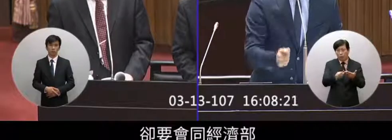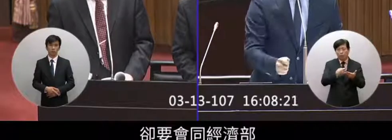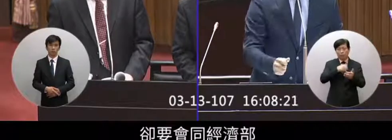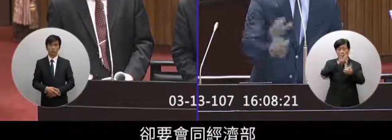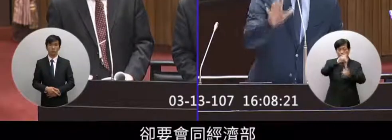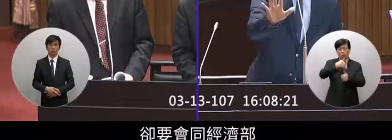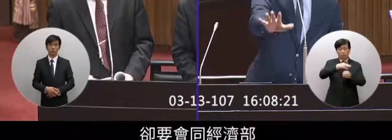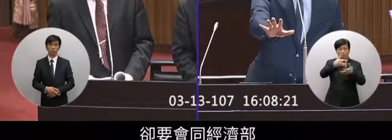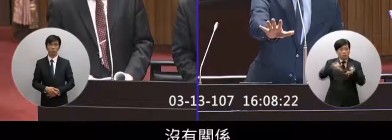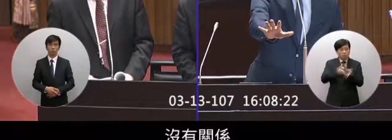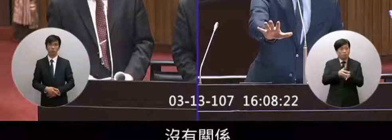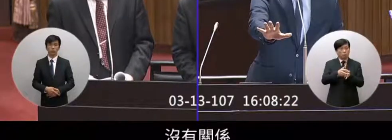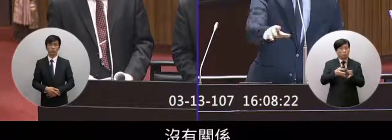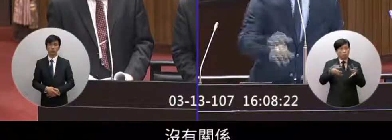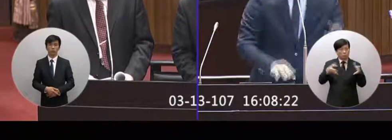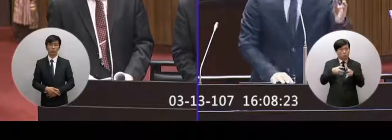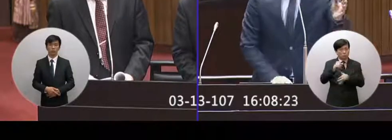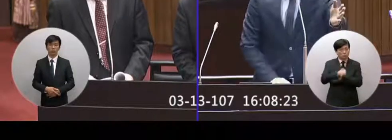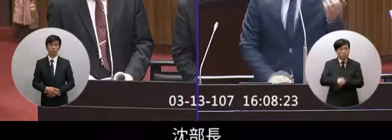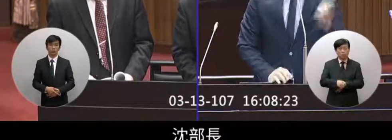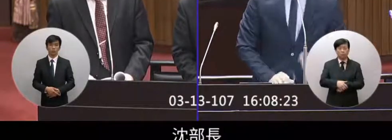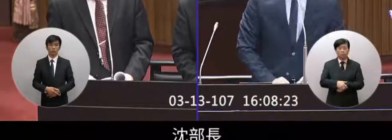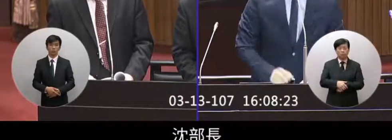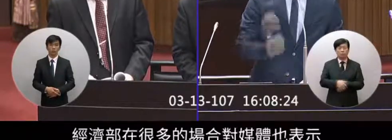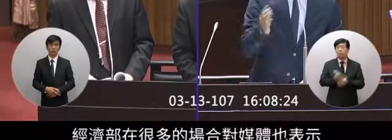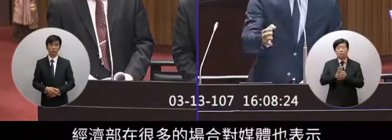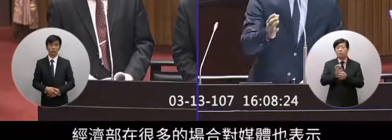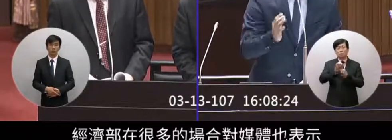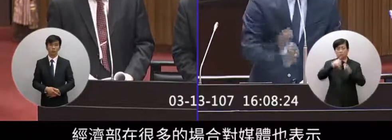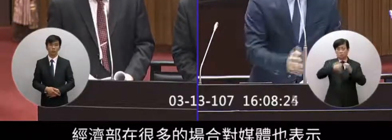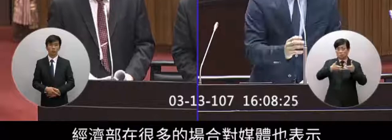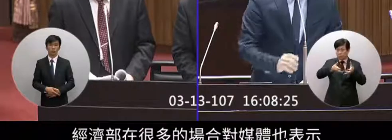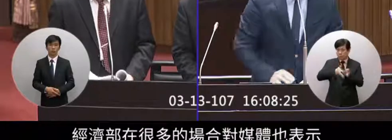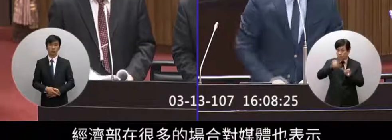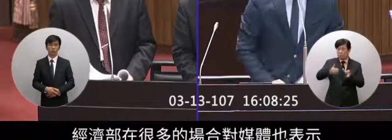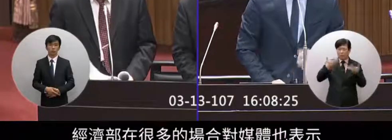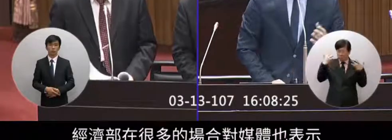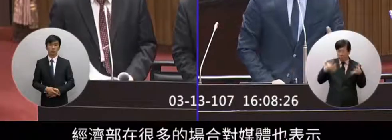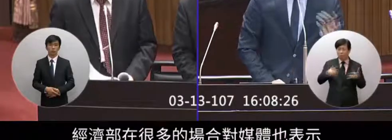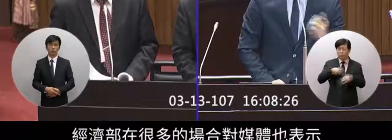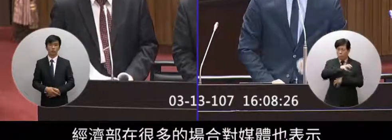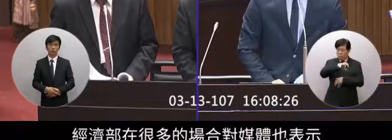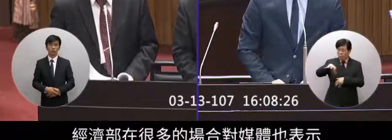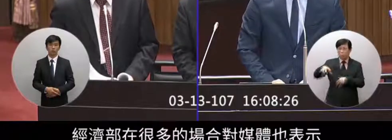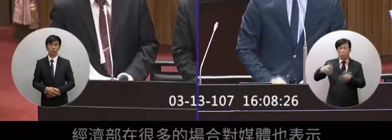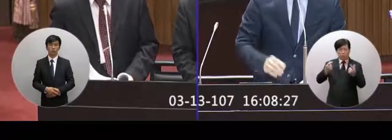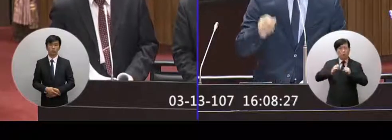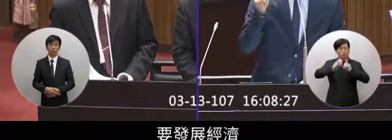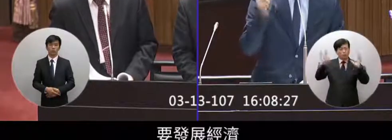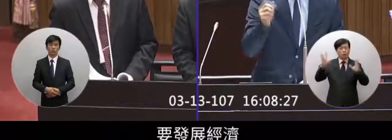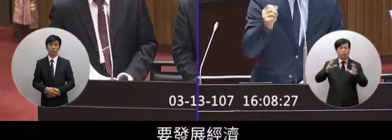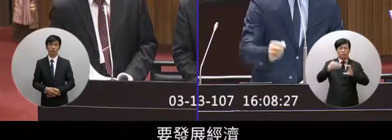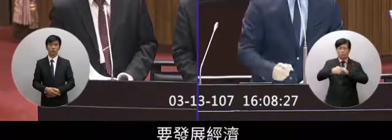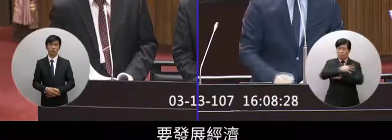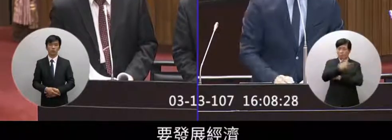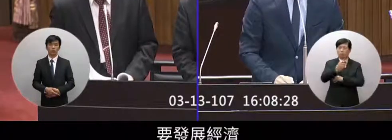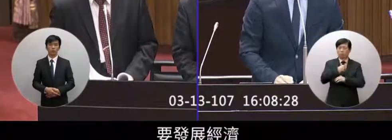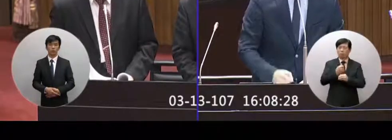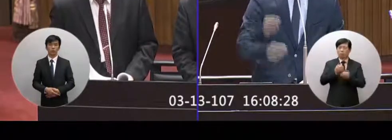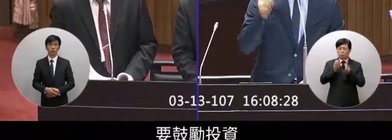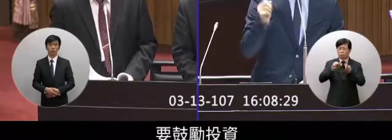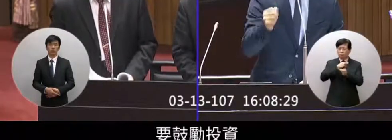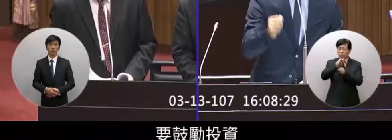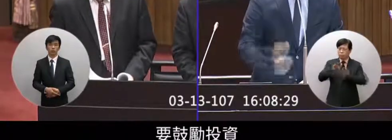会同经济部？ 这个 没有关系，沈部长，经济部在很多的场合对媒体也表示要发展经